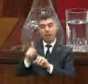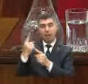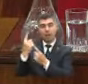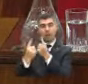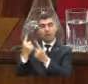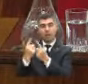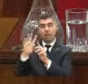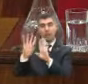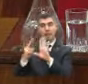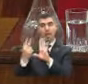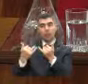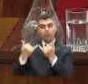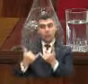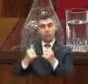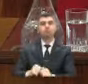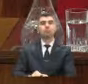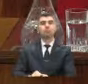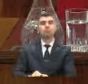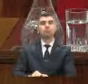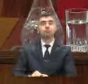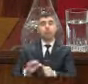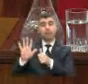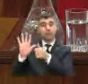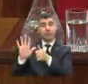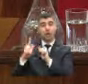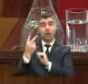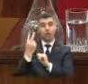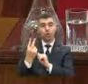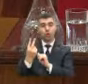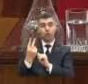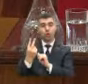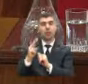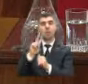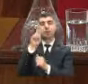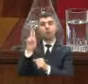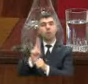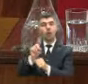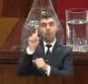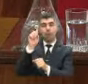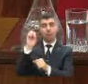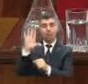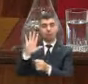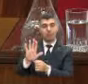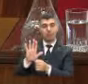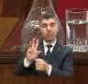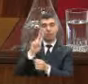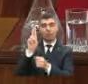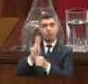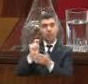2018، توصلت رئاسة مجلس النواب ب 26 سؤالاً شفوياً، 105 سؤالاً